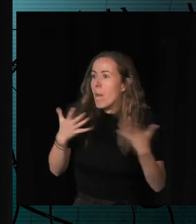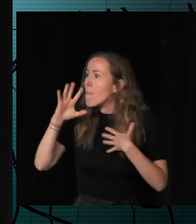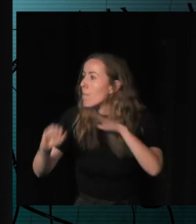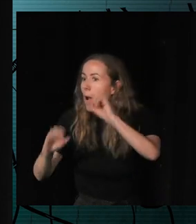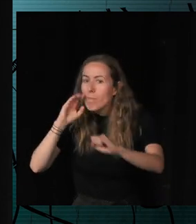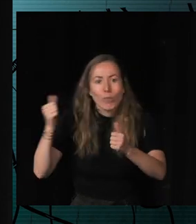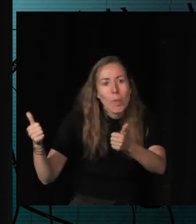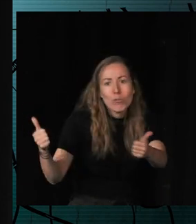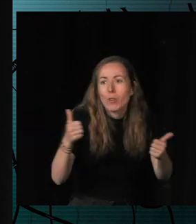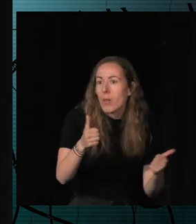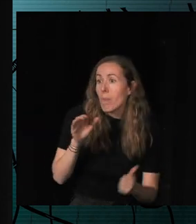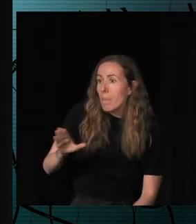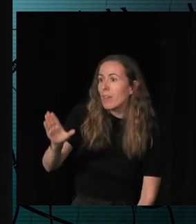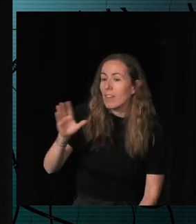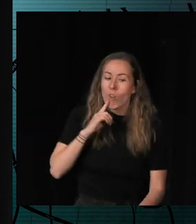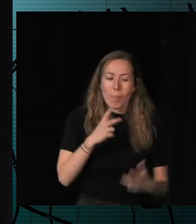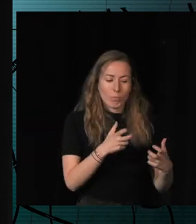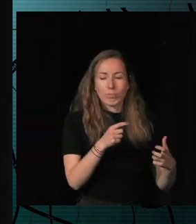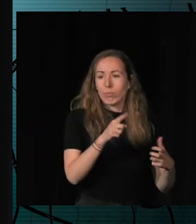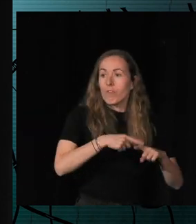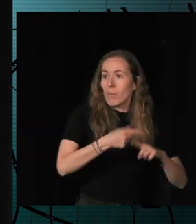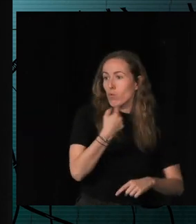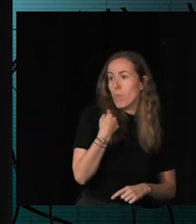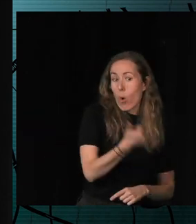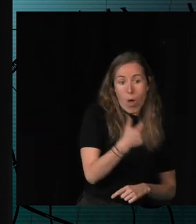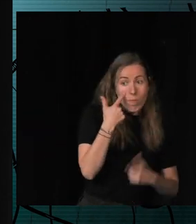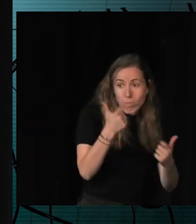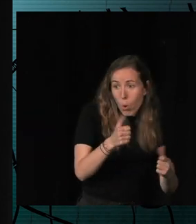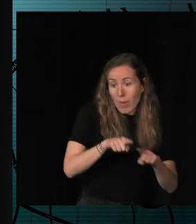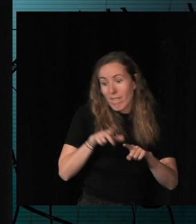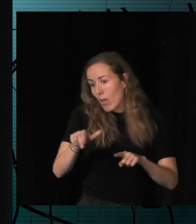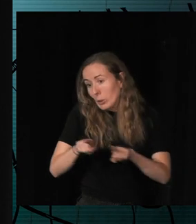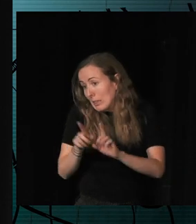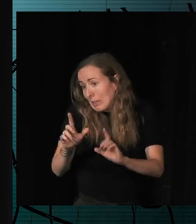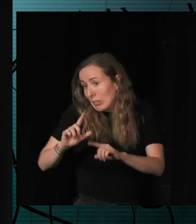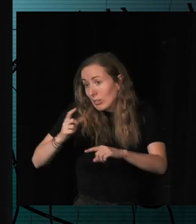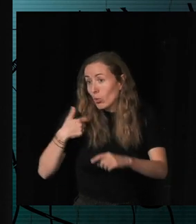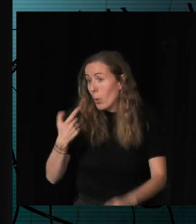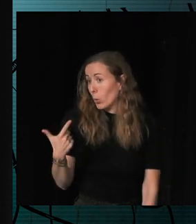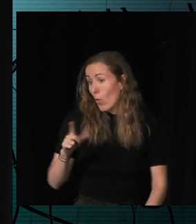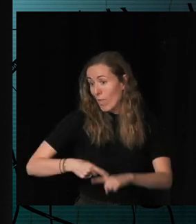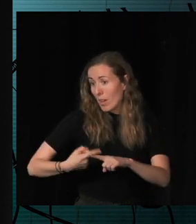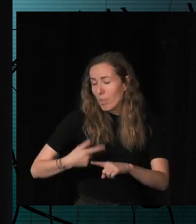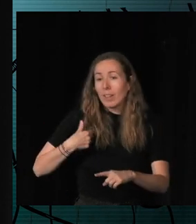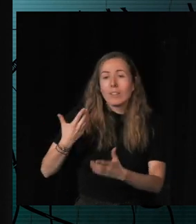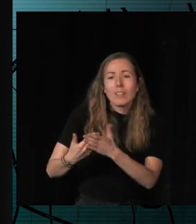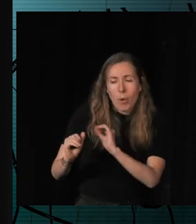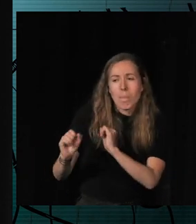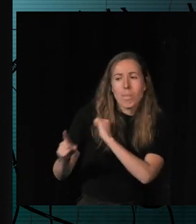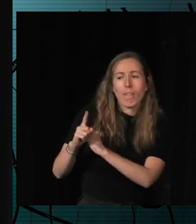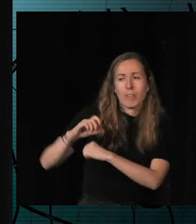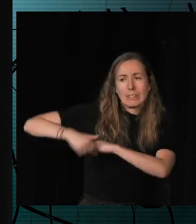aujourd'hui culturellement notamment dans l'horreur mais aussi ailleurs et ça ça fait ça fait plaisir parce que c'est pas si commun tu peux